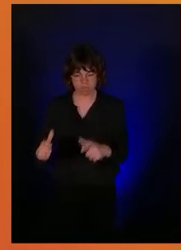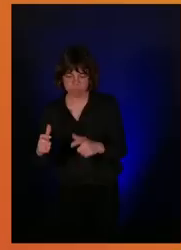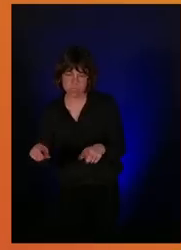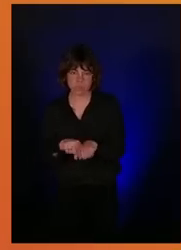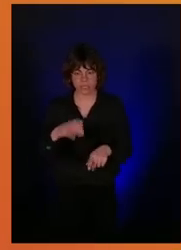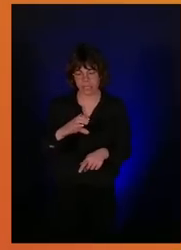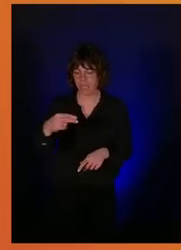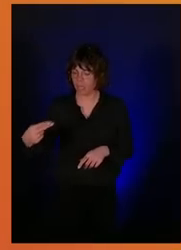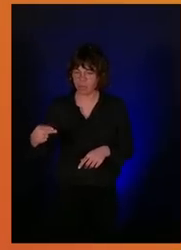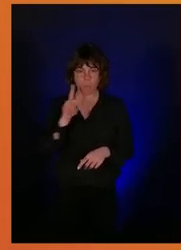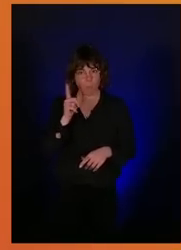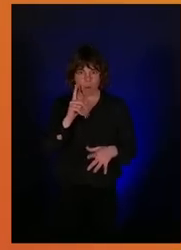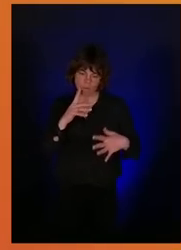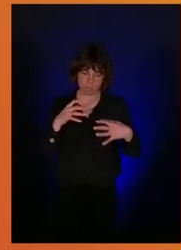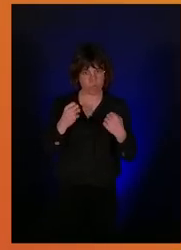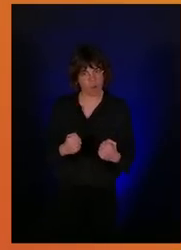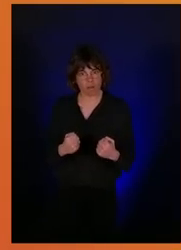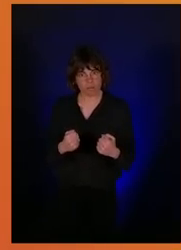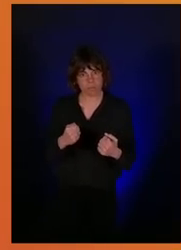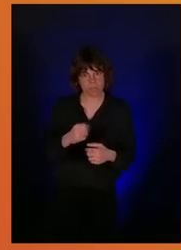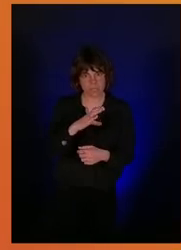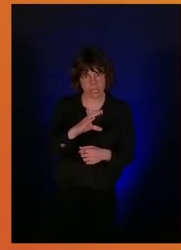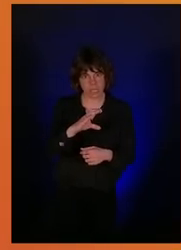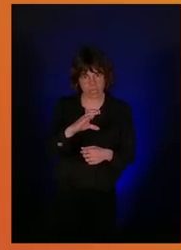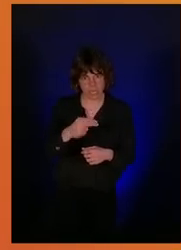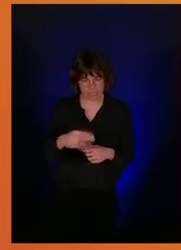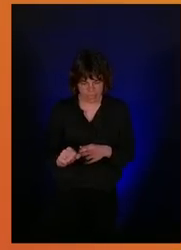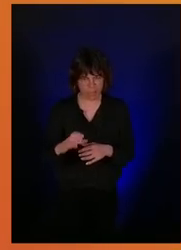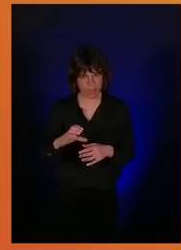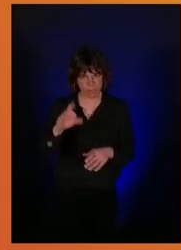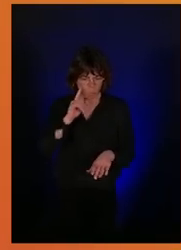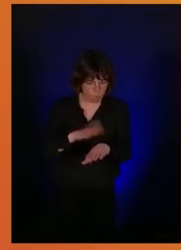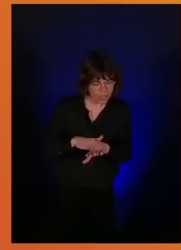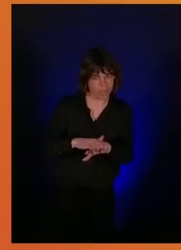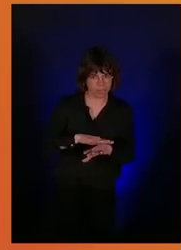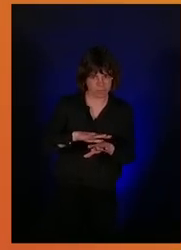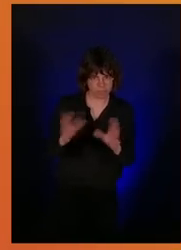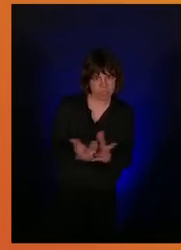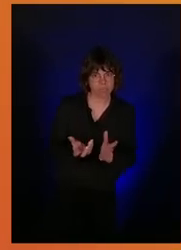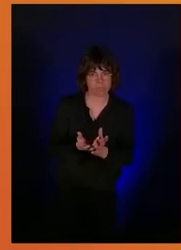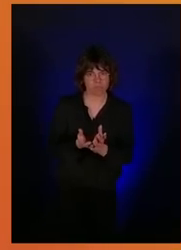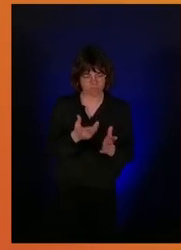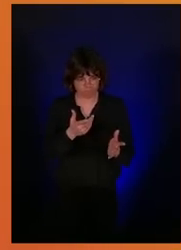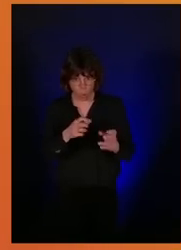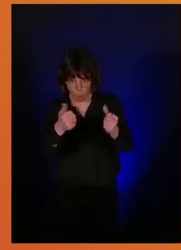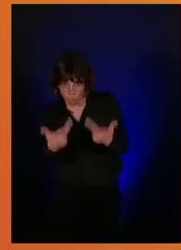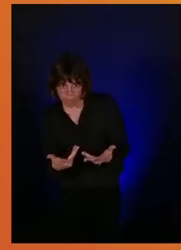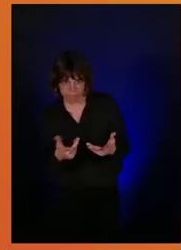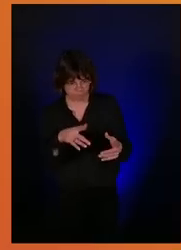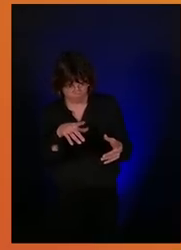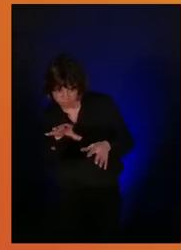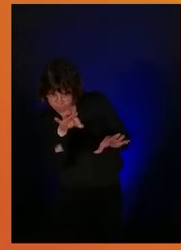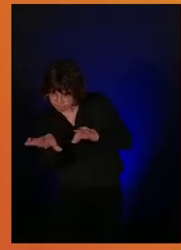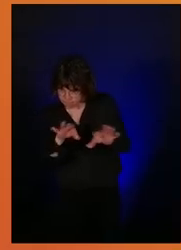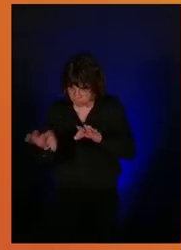CCN pour renforcer le rôle des CFC dans son rôle de conseil. Un recensement des CFC et des présidents de CFC